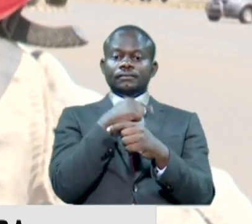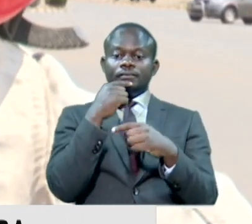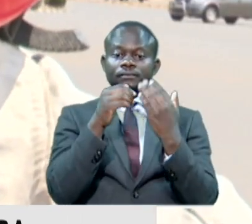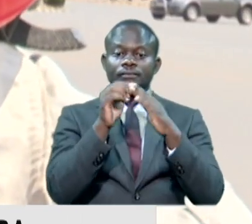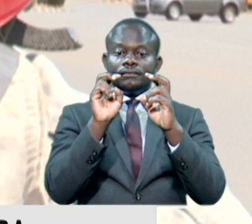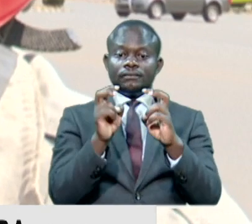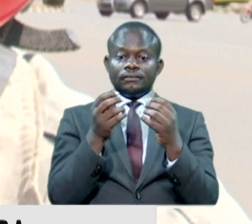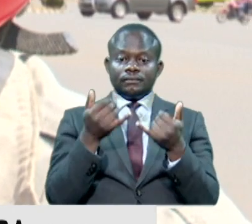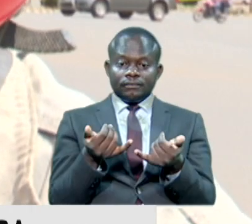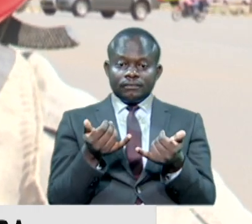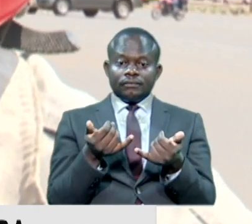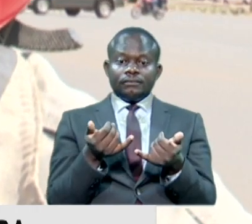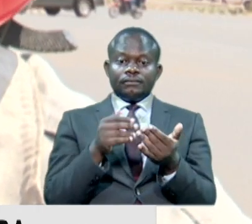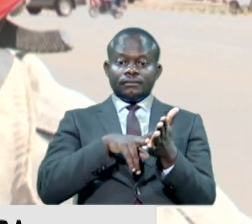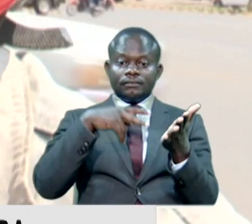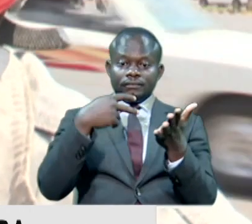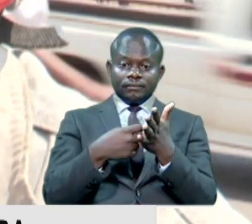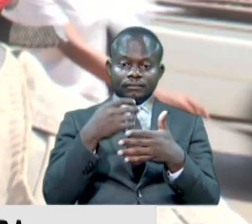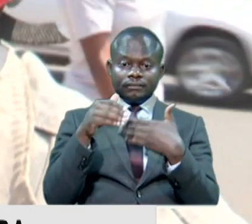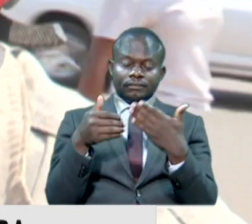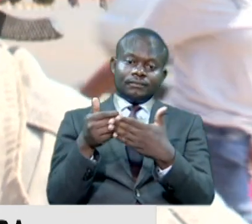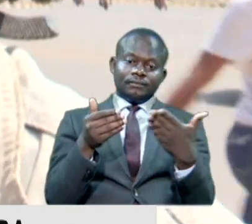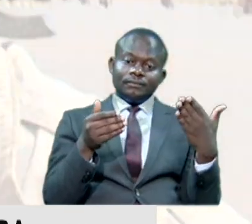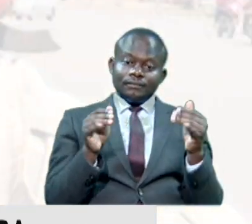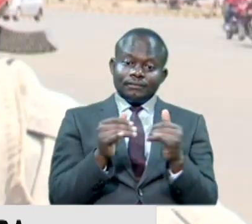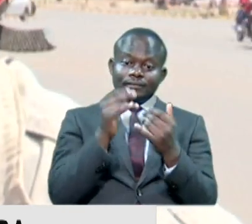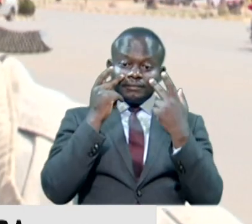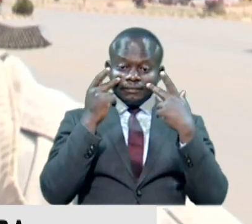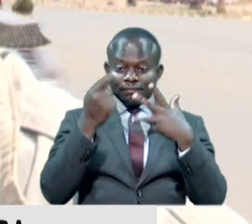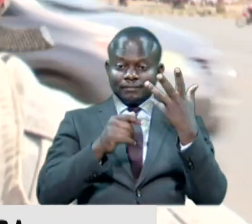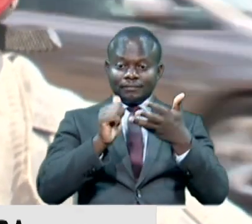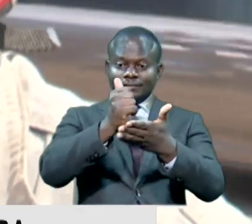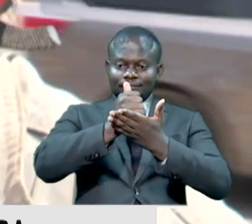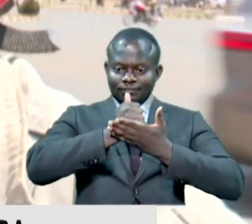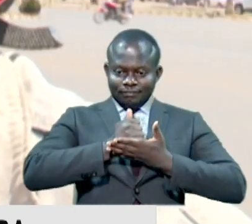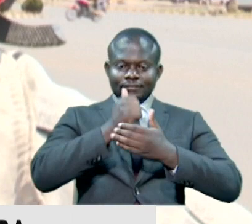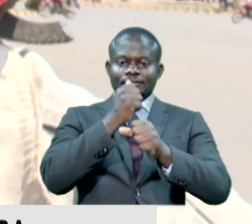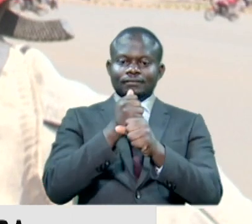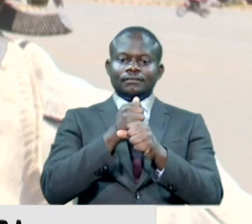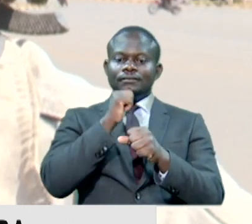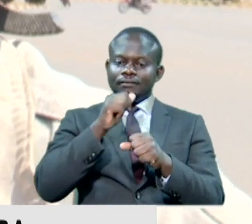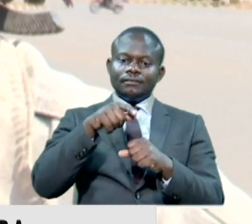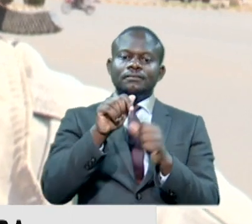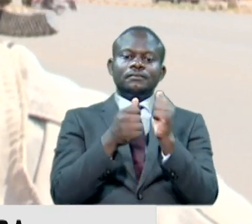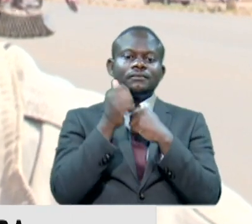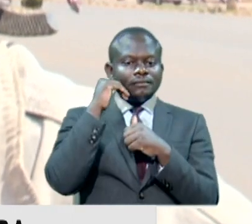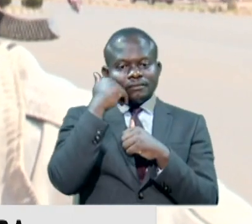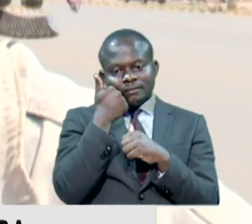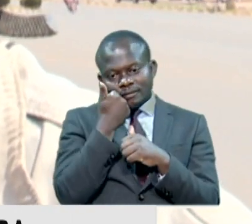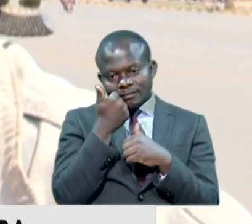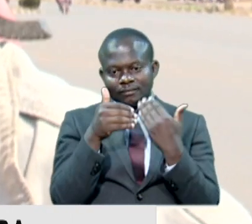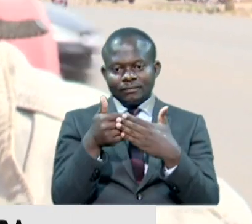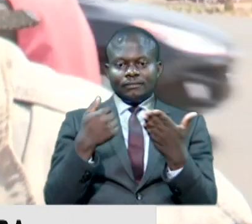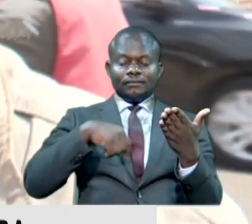rero ungiye bwo kwiga byanze reka ngerageze ndebe ikintu cyamfasha nkakora akazi ntagiye kuba indaya cyangwa kujya